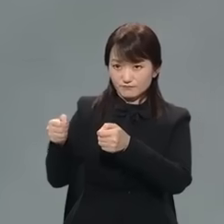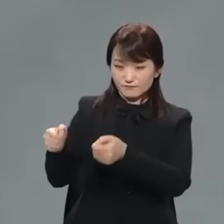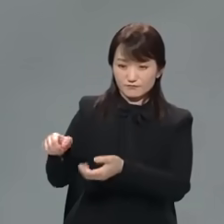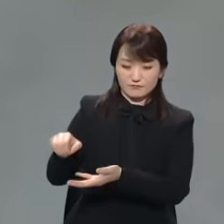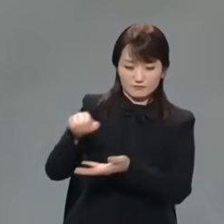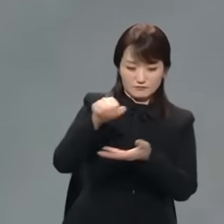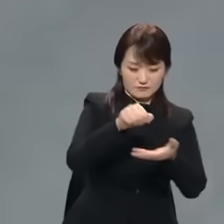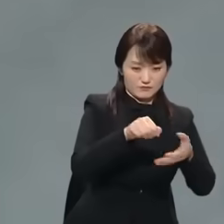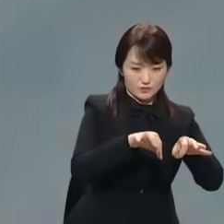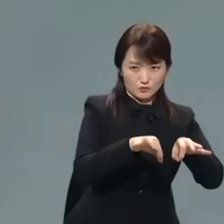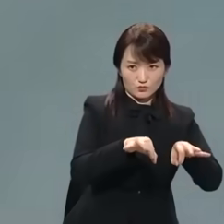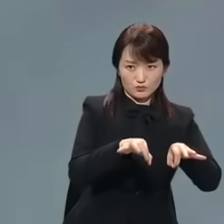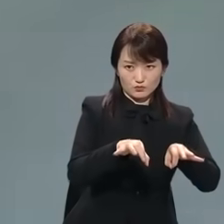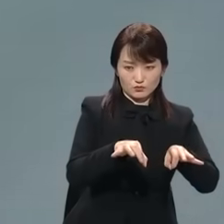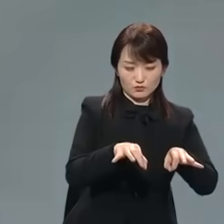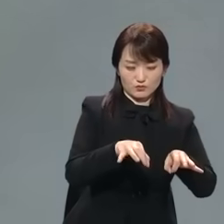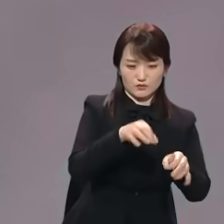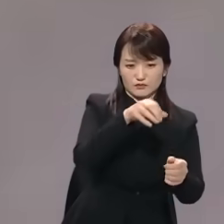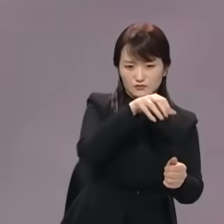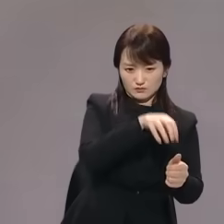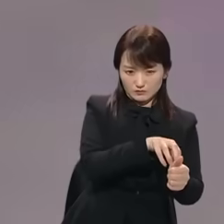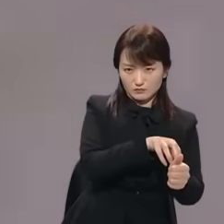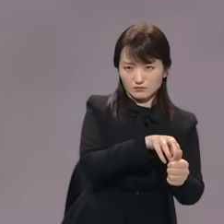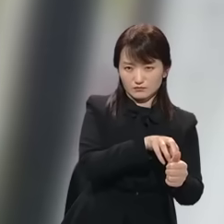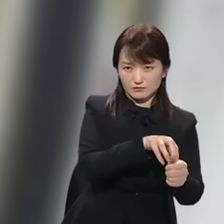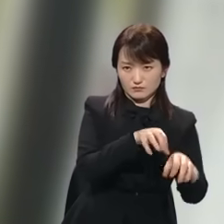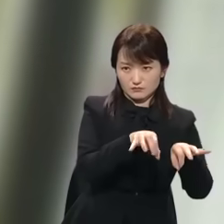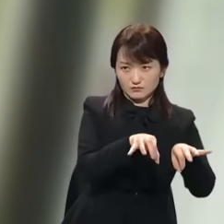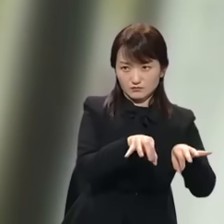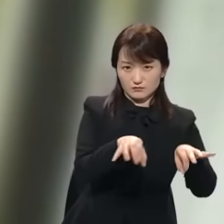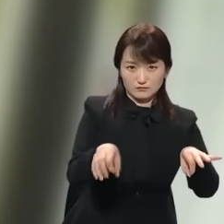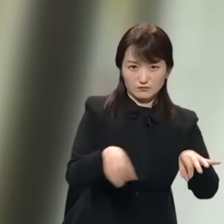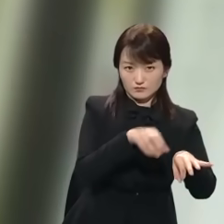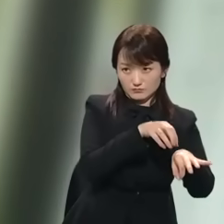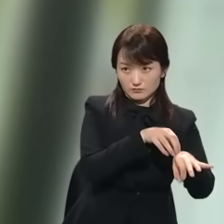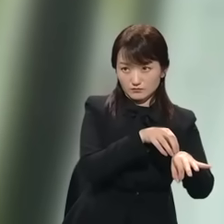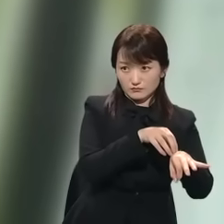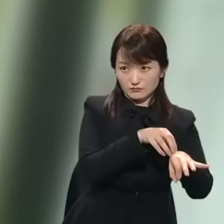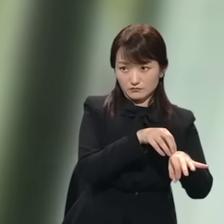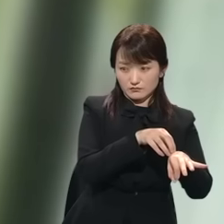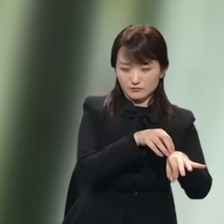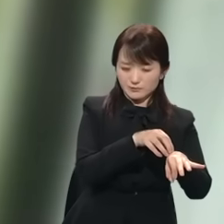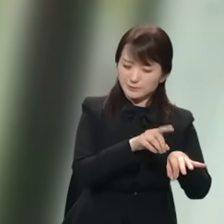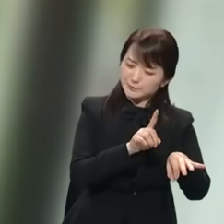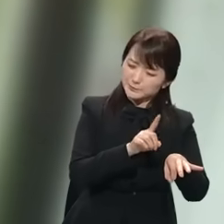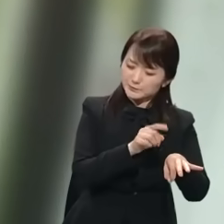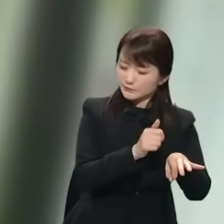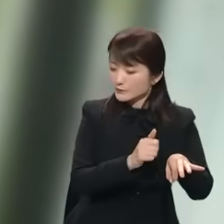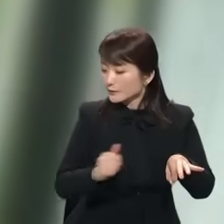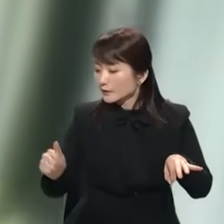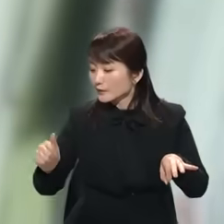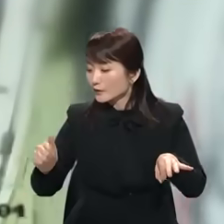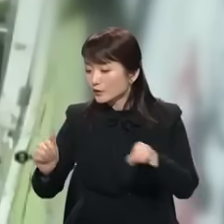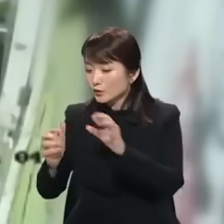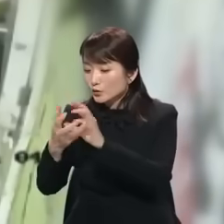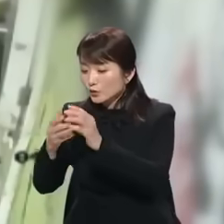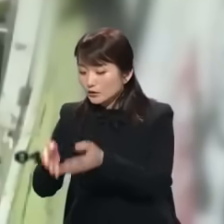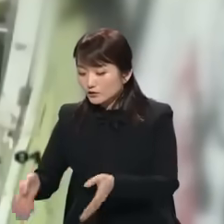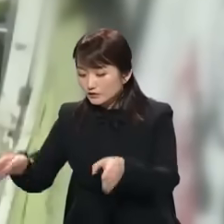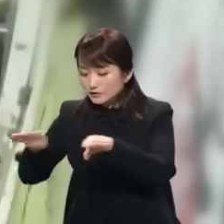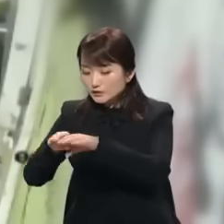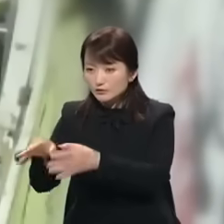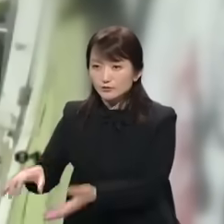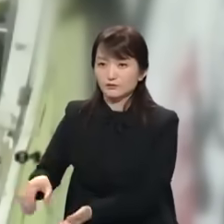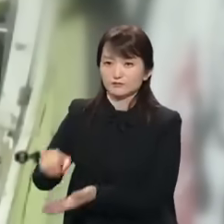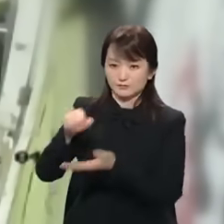예 아어야 일단 실었어 일단 싣고 아직 미련이 남았지 또 와서 화분 또 하나 들고